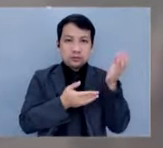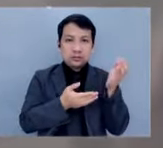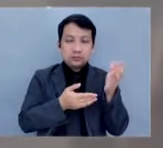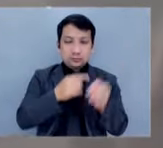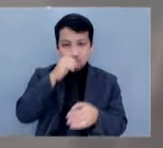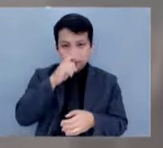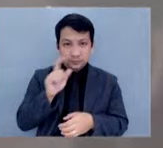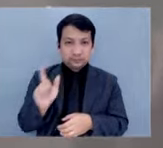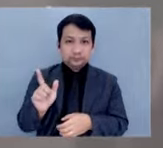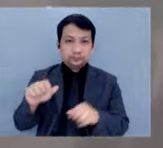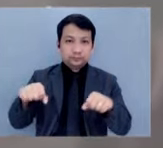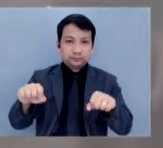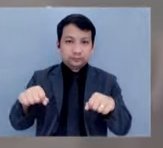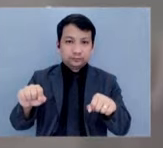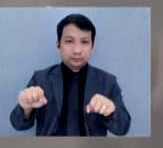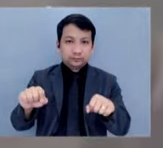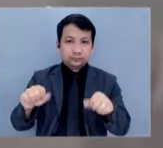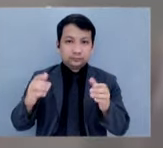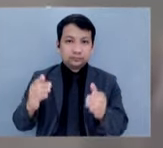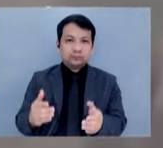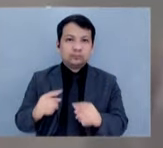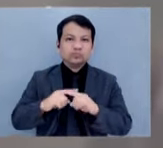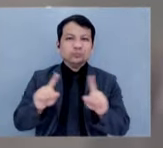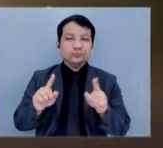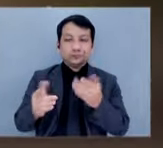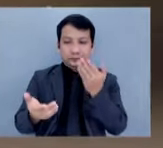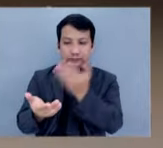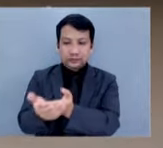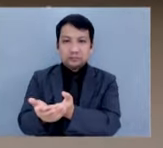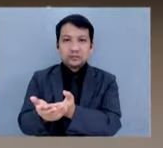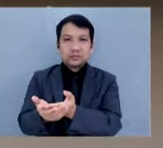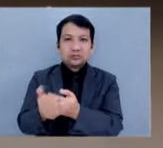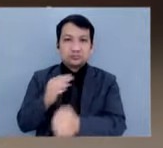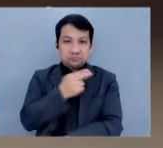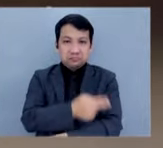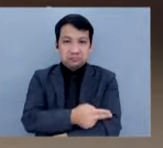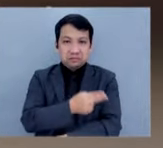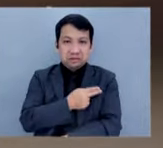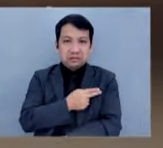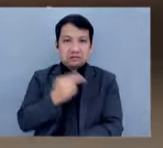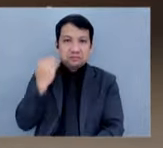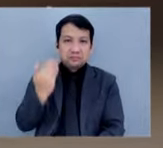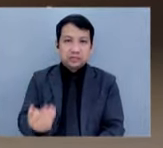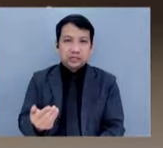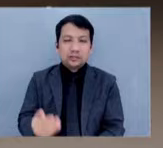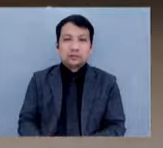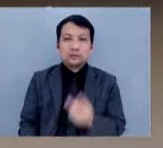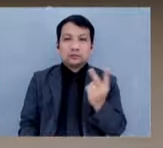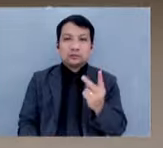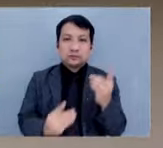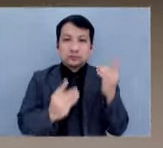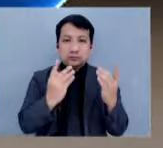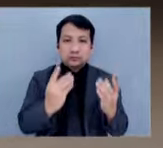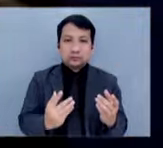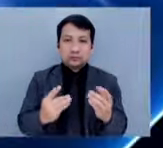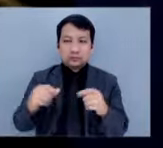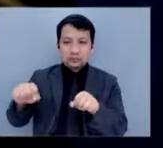na motorcycle rider pero dead on arrival siya. Pareho namang sugatan ang driver ng truck at ng